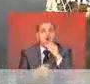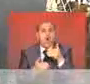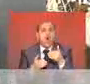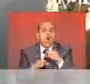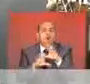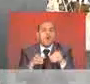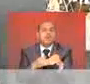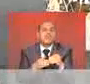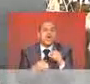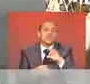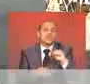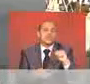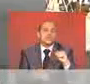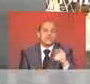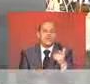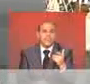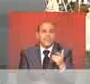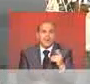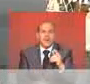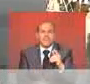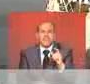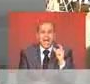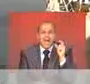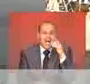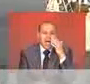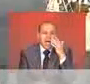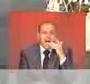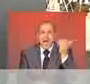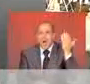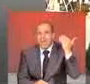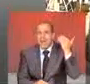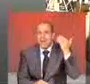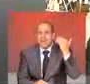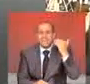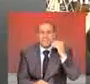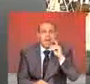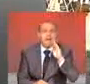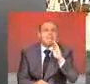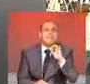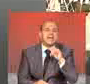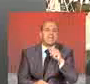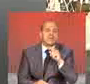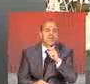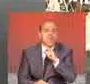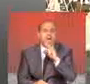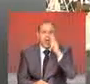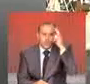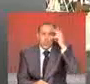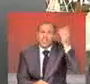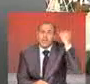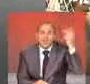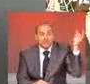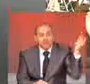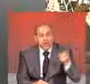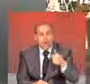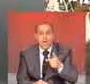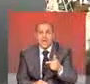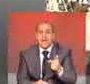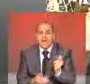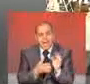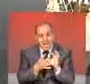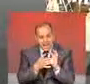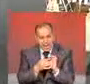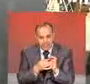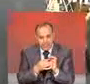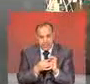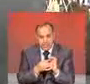هم الأباضية، مذهب الأباضية، والأباضية كالمزاب وغيرها يضعون السوق حاجز رابط